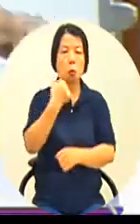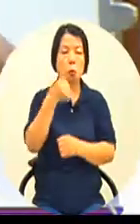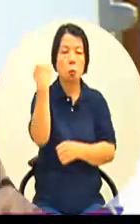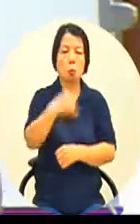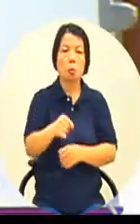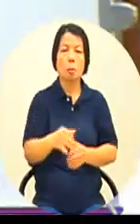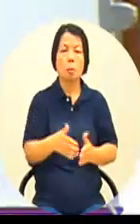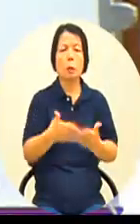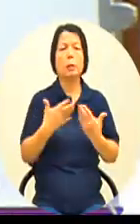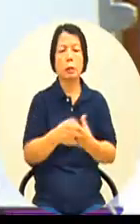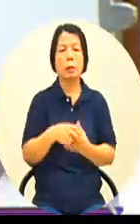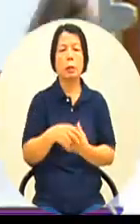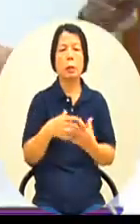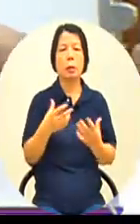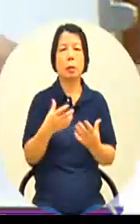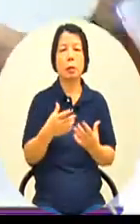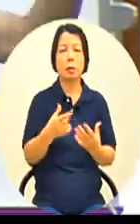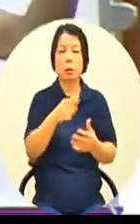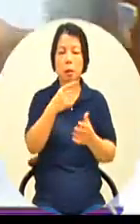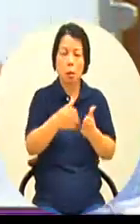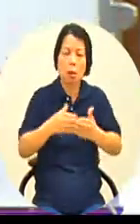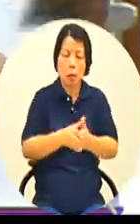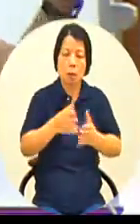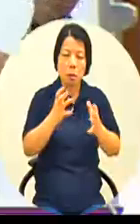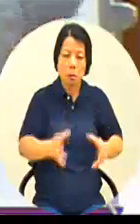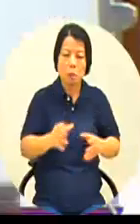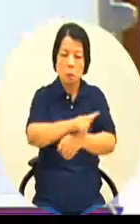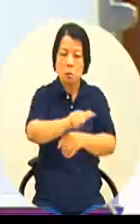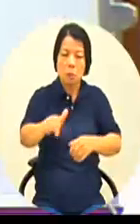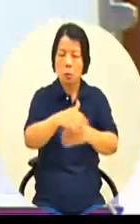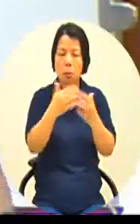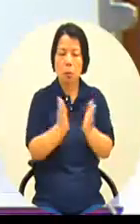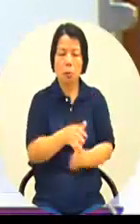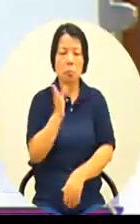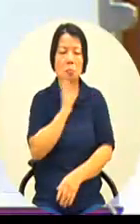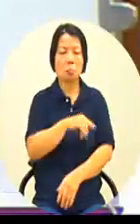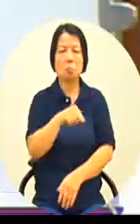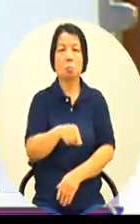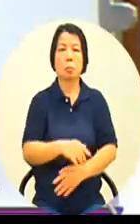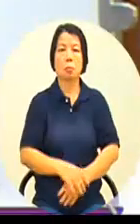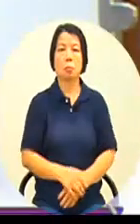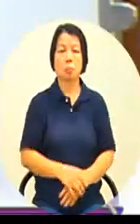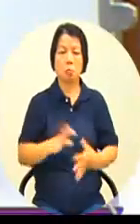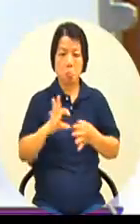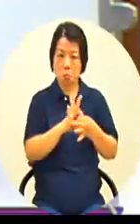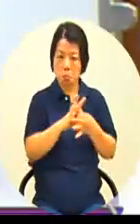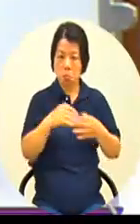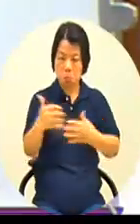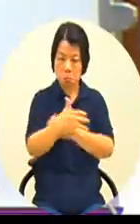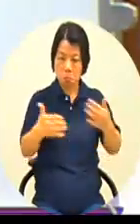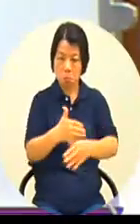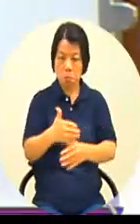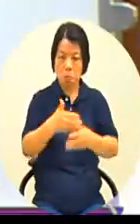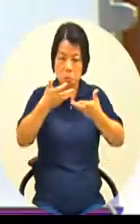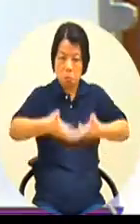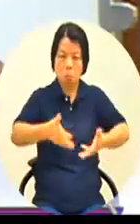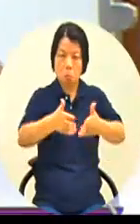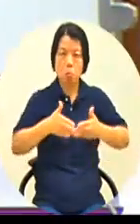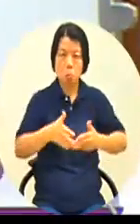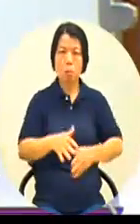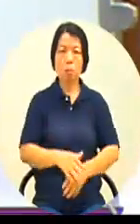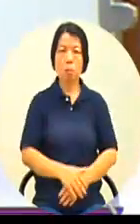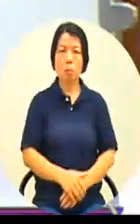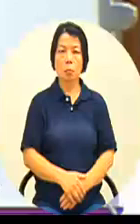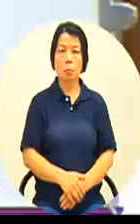于白谈啦。再有什么好的设备，再者什么都没有用。其实，所以这个交通啊，是非常其中